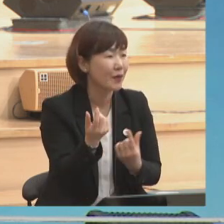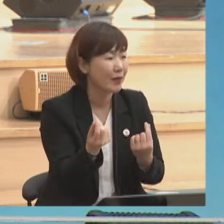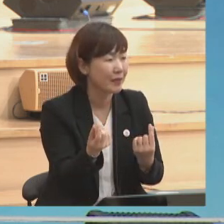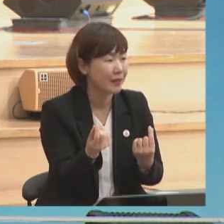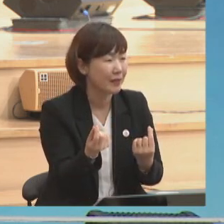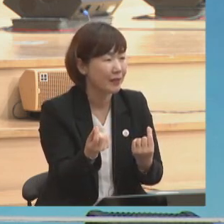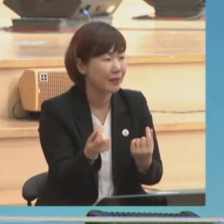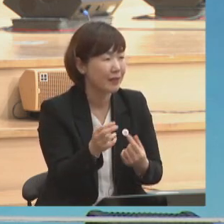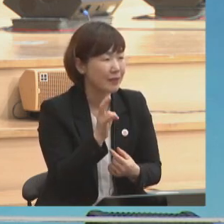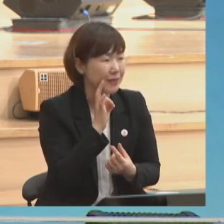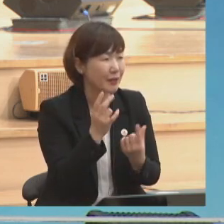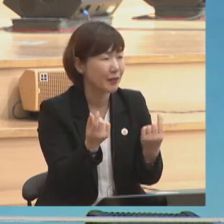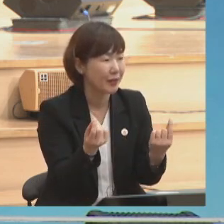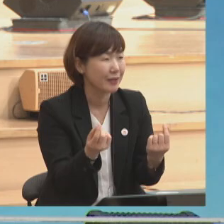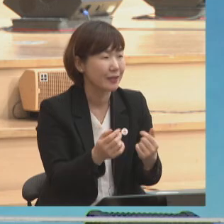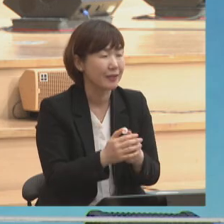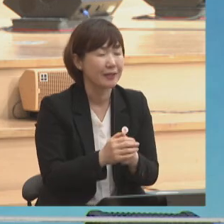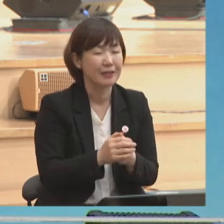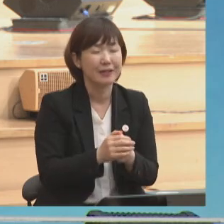다름없는 정말 최하층민.